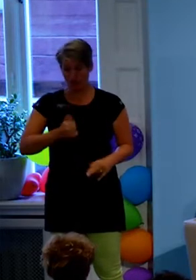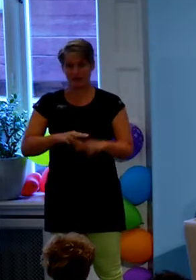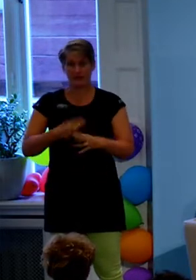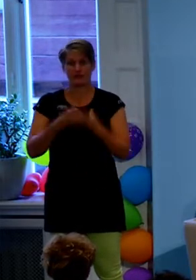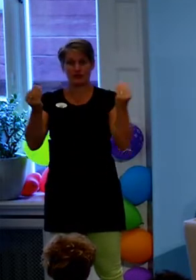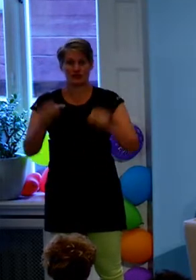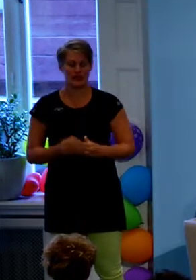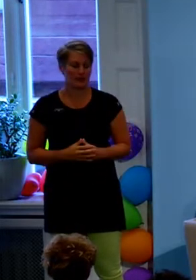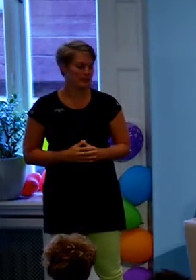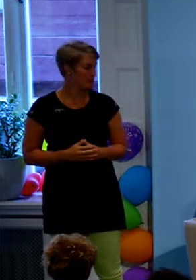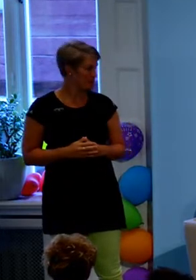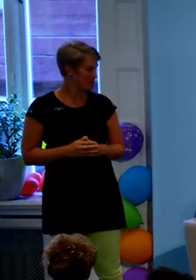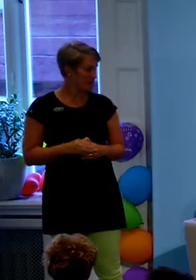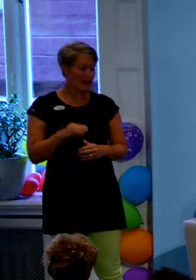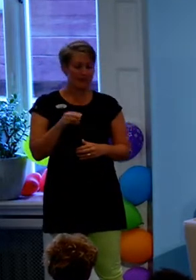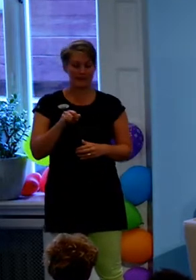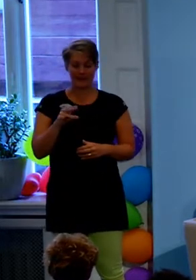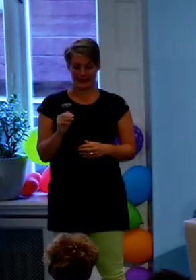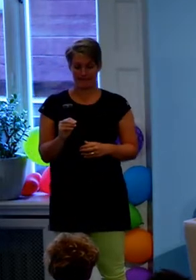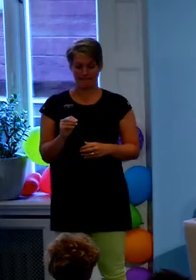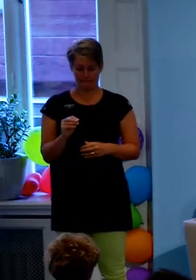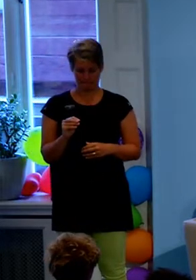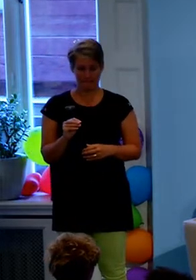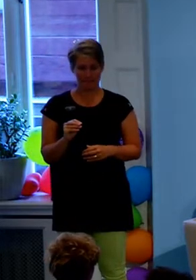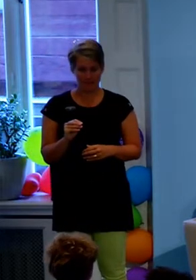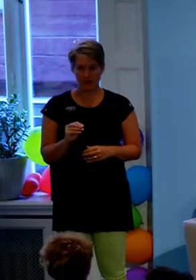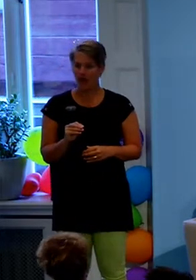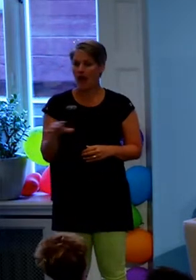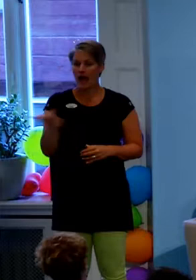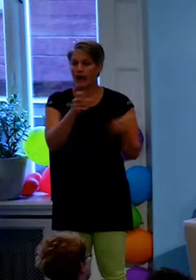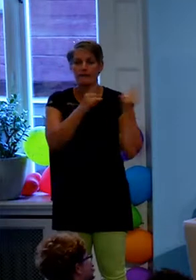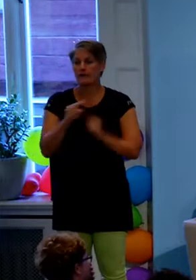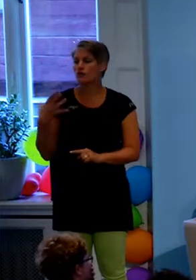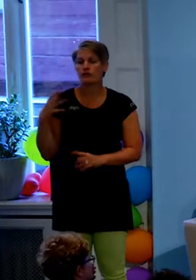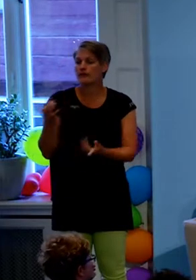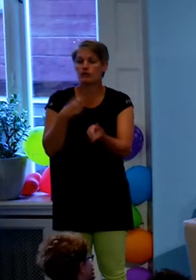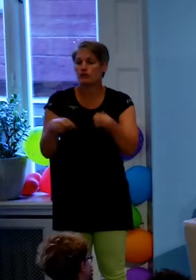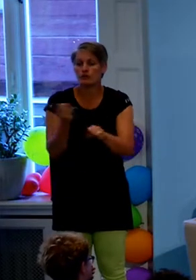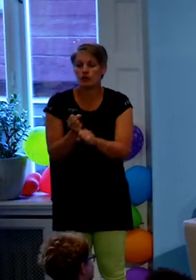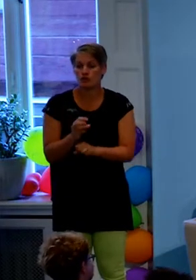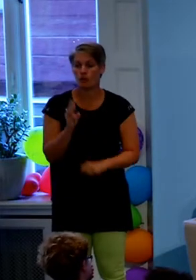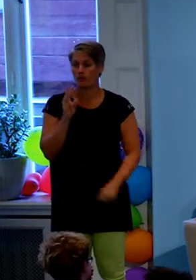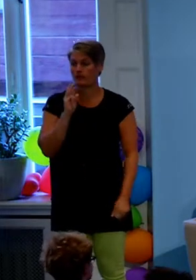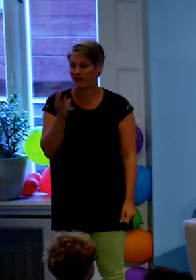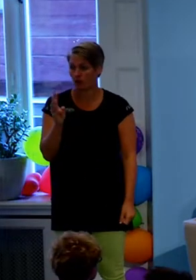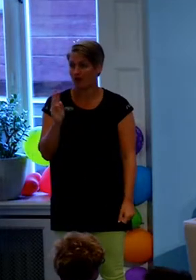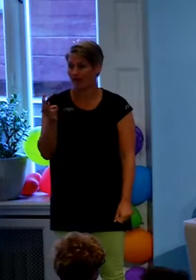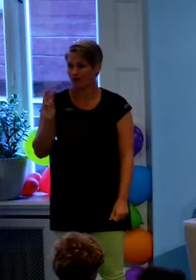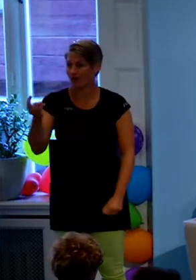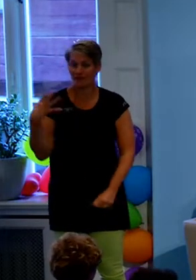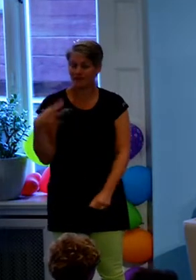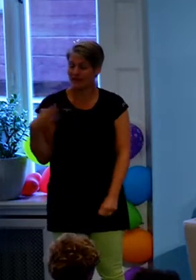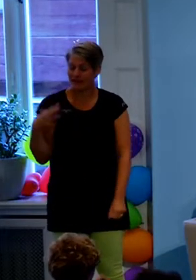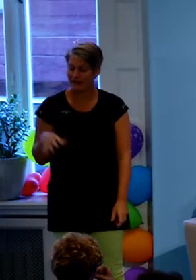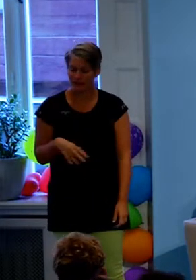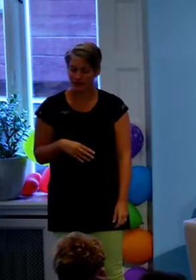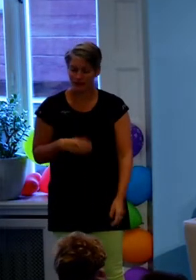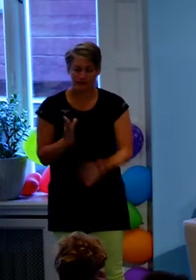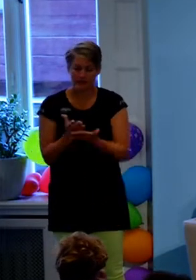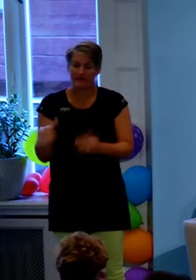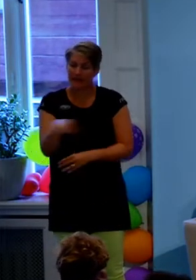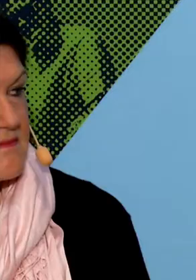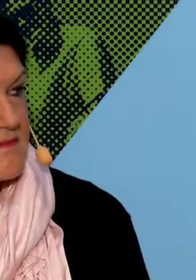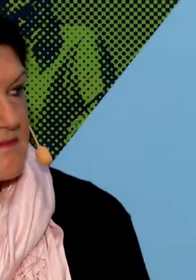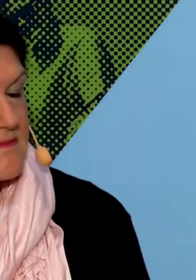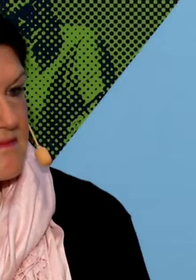ska vara helt ärliga. Alla människor vill inte byta jobb var tredje, fjärde år. Jag tror att det vill inte alla. Utan